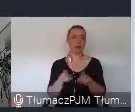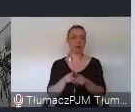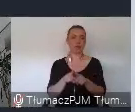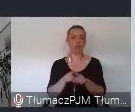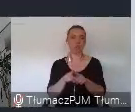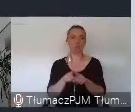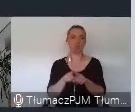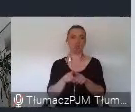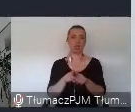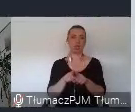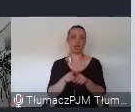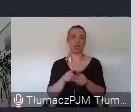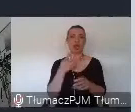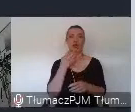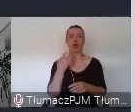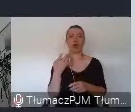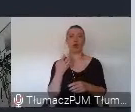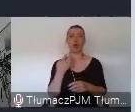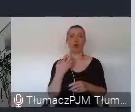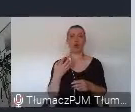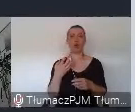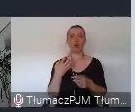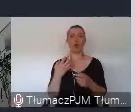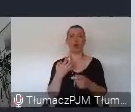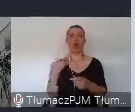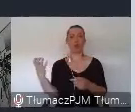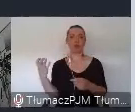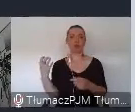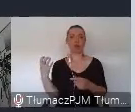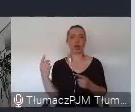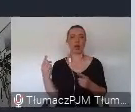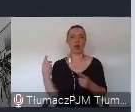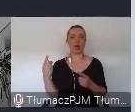czyli gospodarka obiegu zamkniętego, co się da wykorzystać,